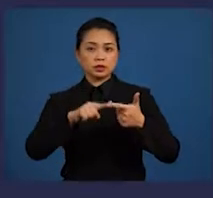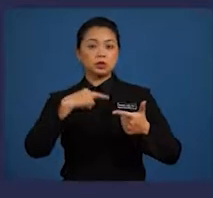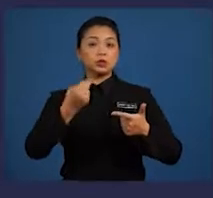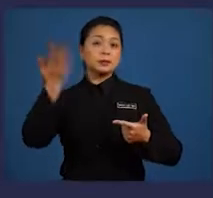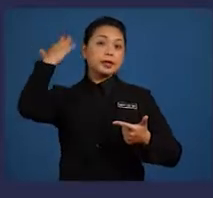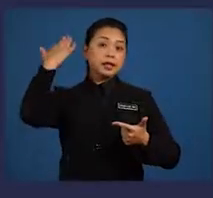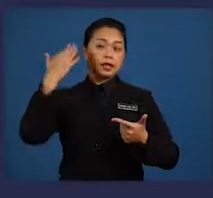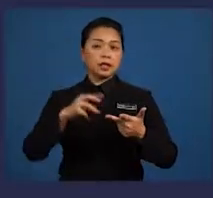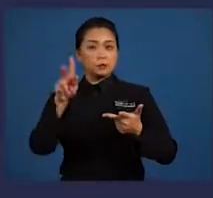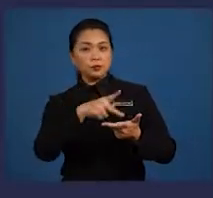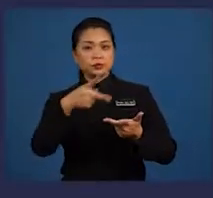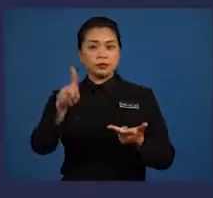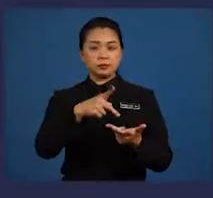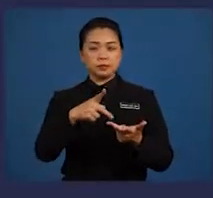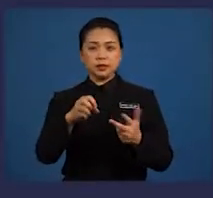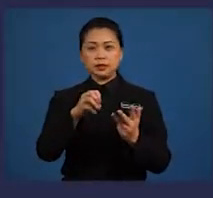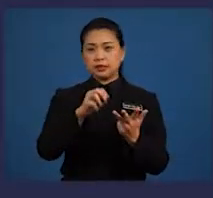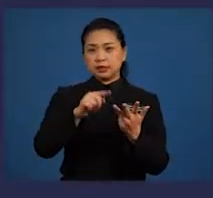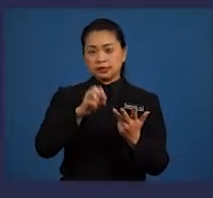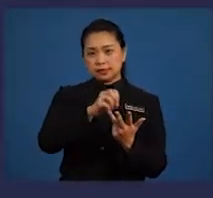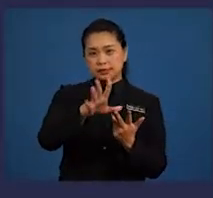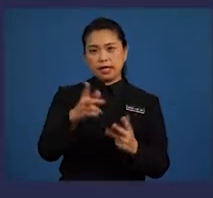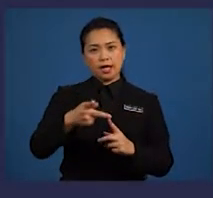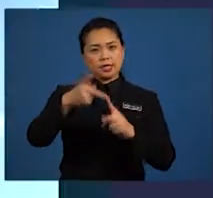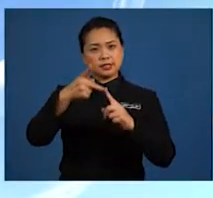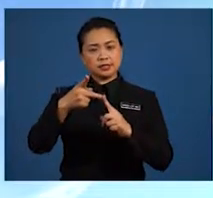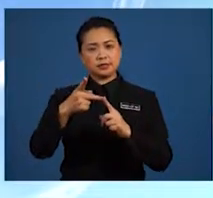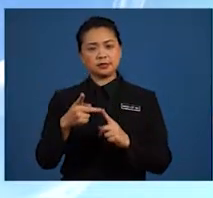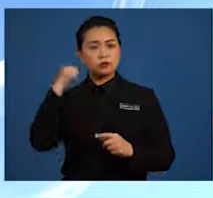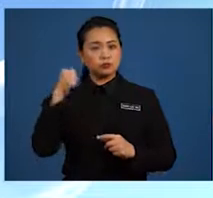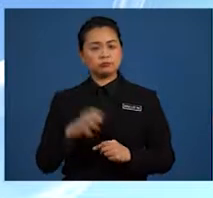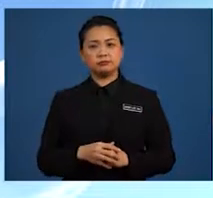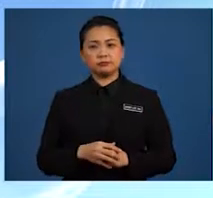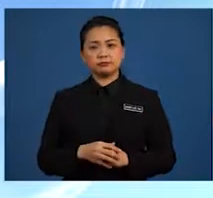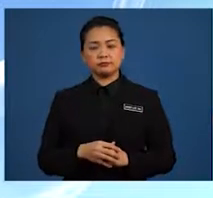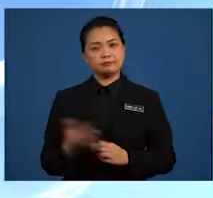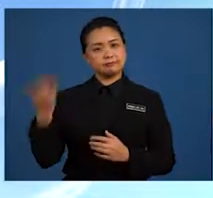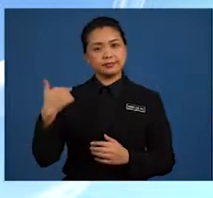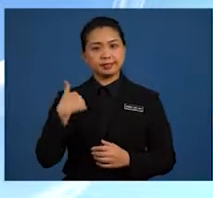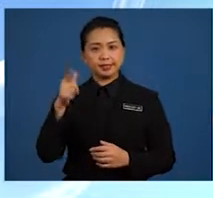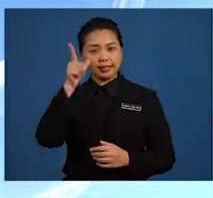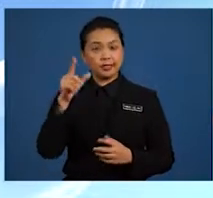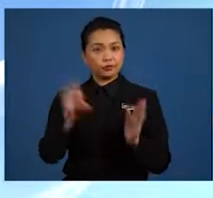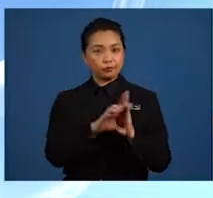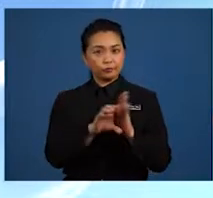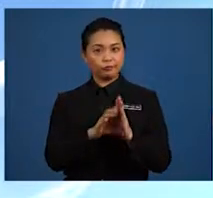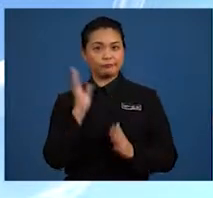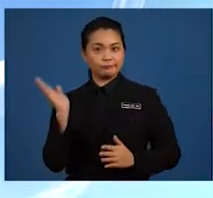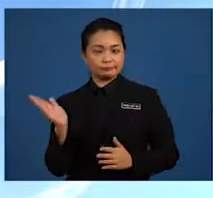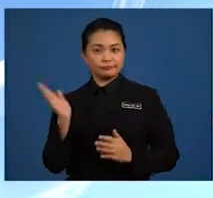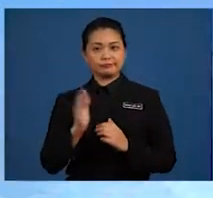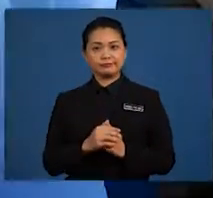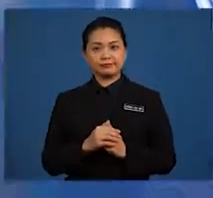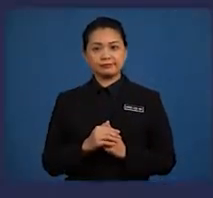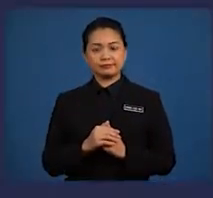musik ke sangka Saudi o dan sebagainya Mari kita lihat foto yang dipaparkan audio yang